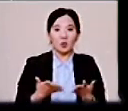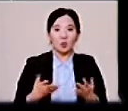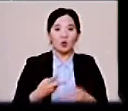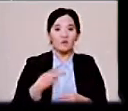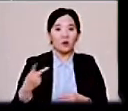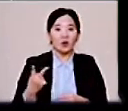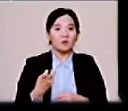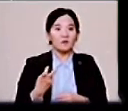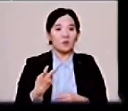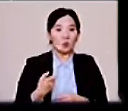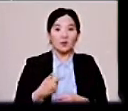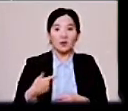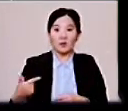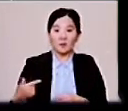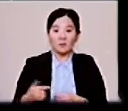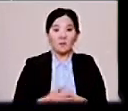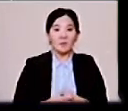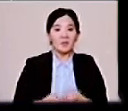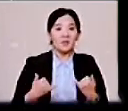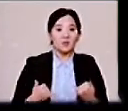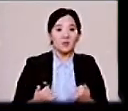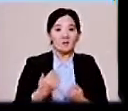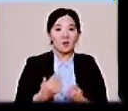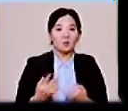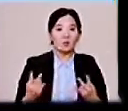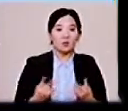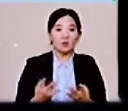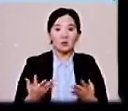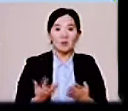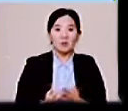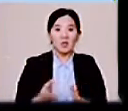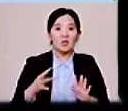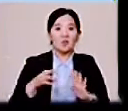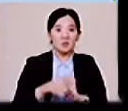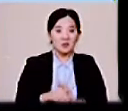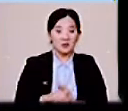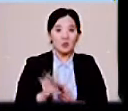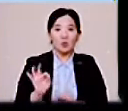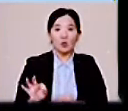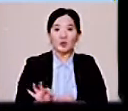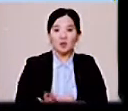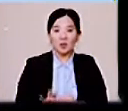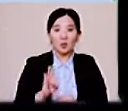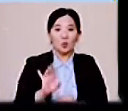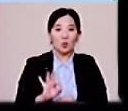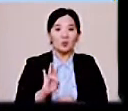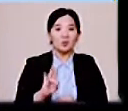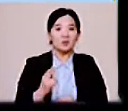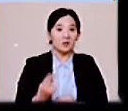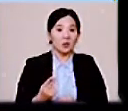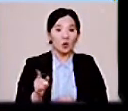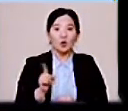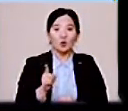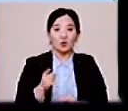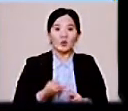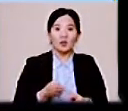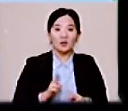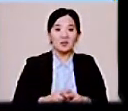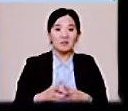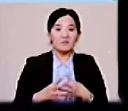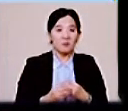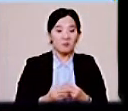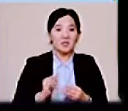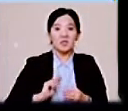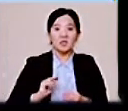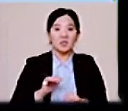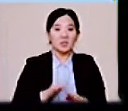равна 200 граммов. Теперь нам нужно определить непосредственно процентную концентрацию. Что мы для этого с вами